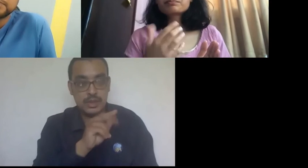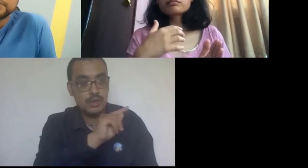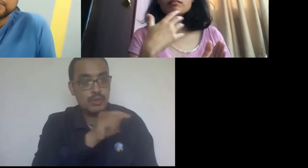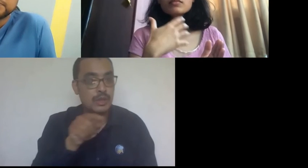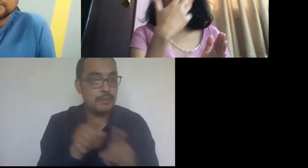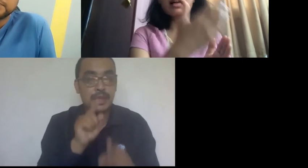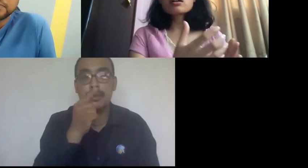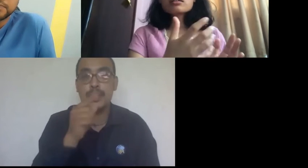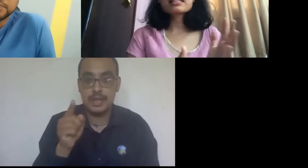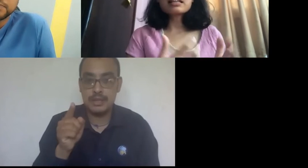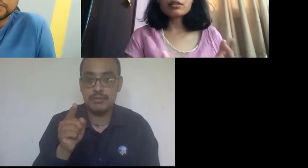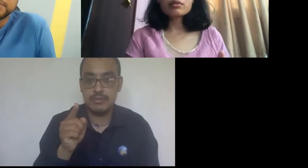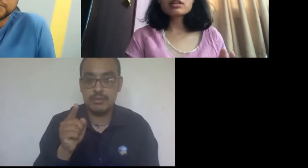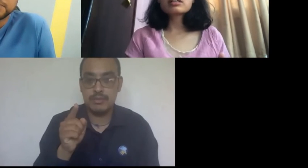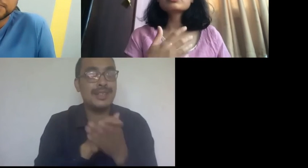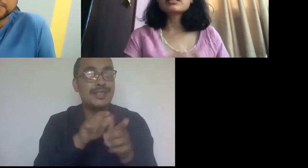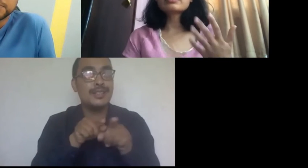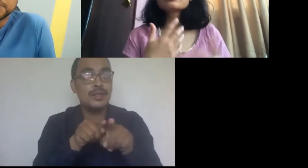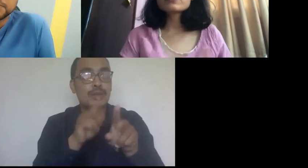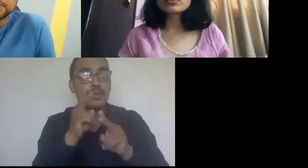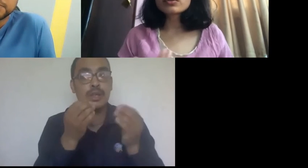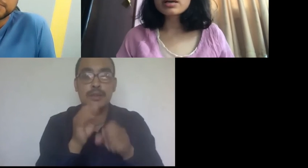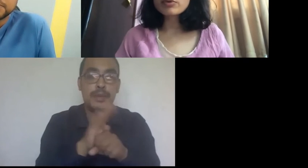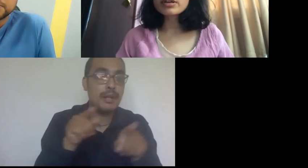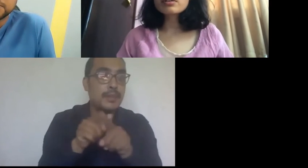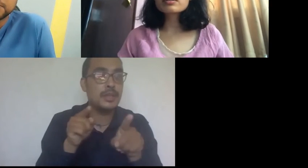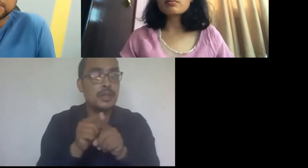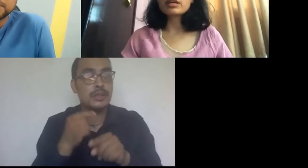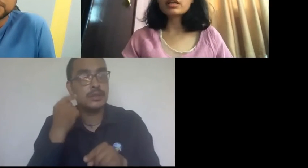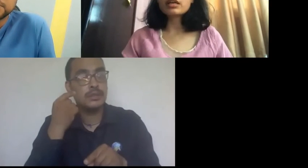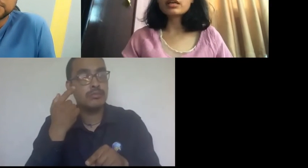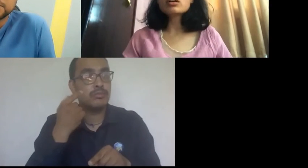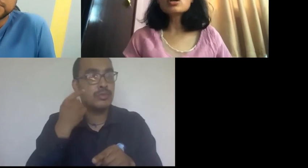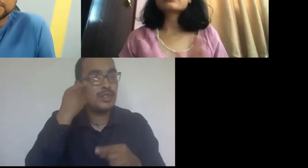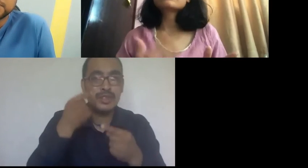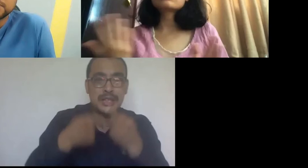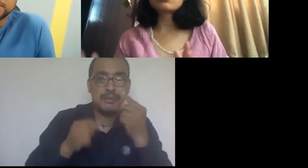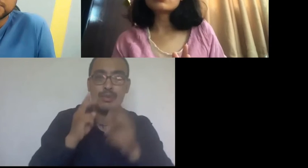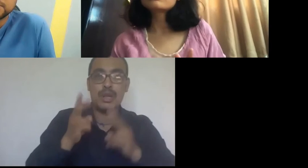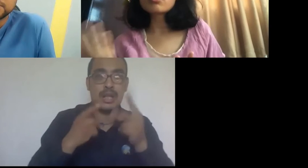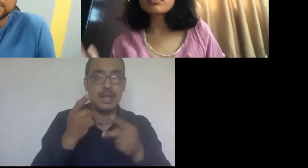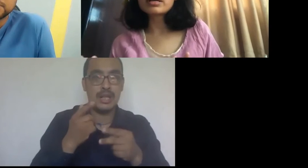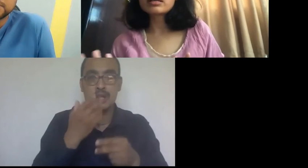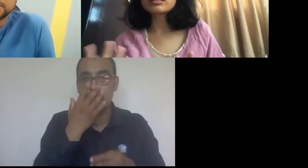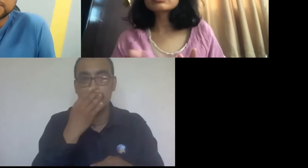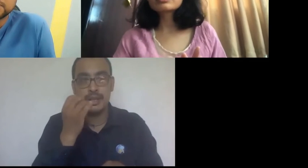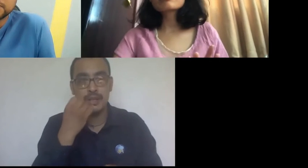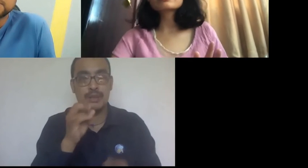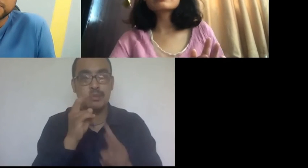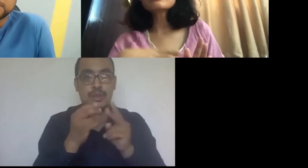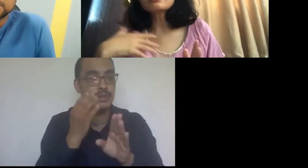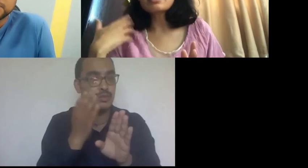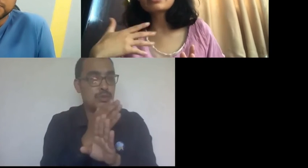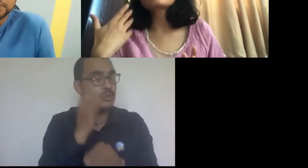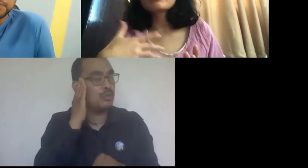एउटा साथीहरूसँग कुरा गर्दा पनि धेरै नेगेटिभहरू कुरा भइरहेको छ भने सुत्नु अगाडि त्यस्तोहरू नगर्ने होइन, त्यसले